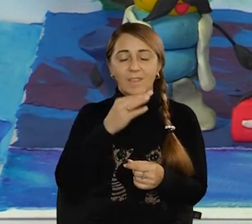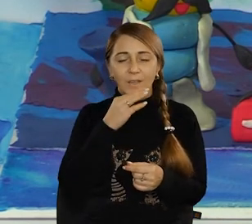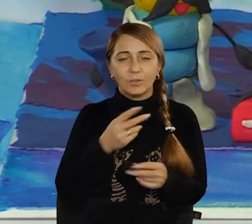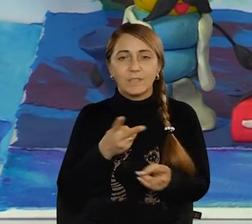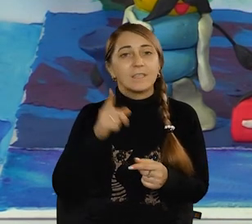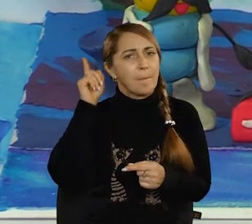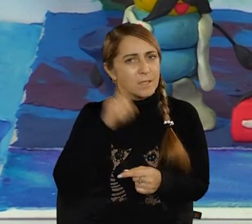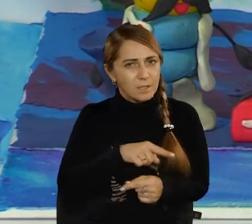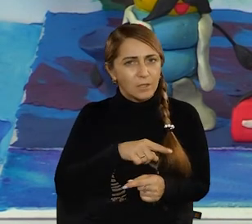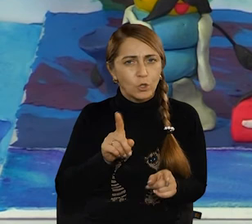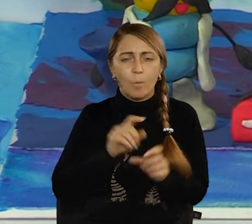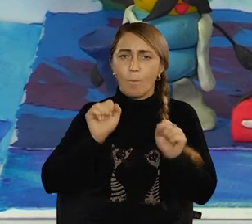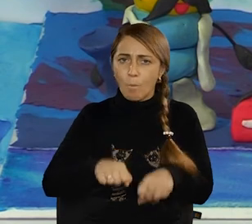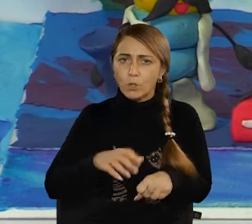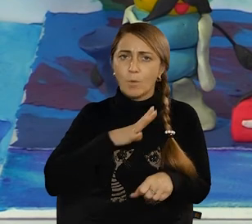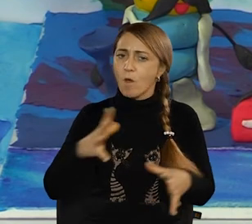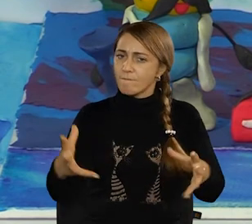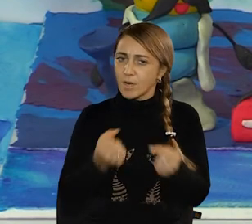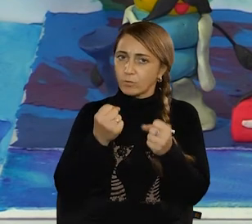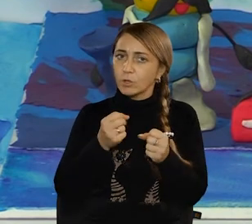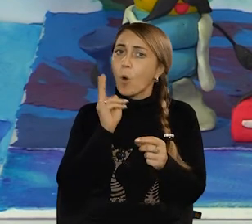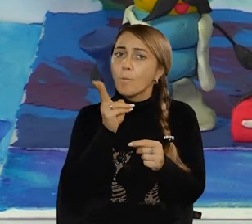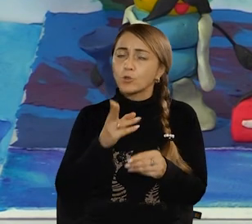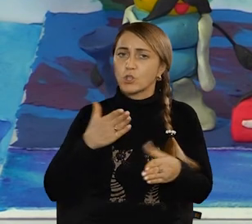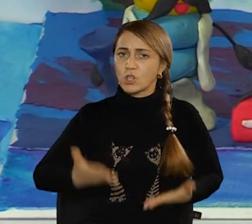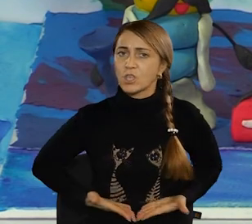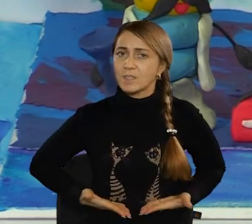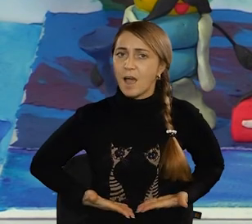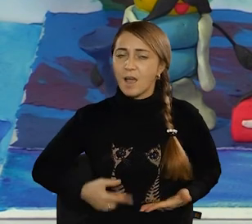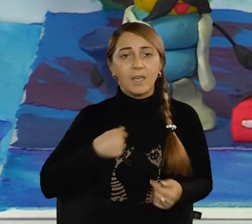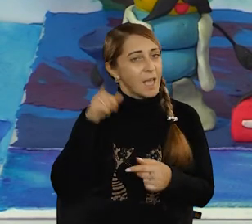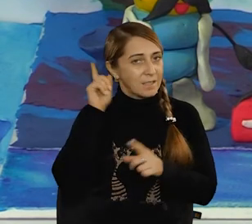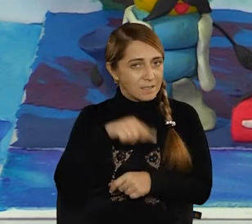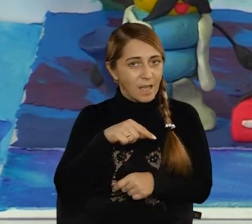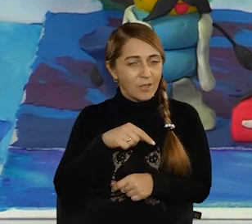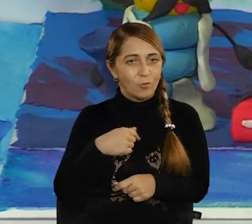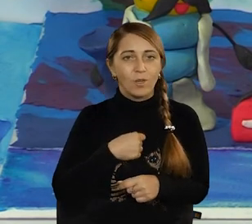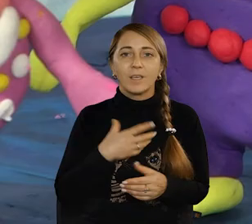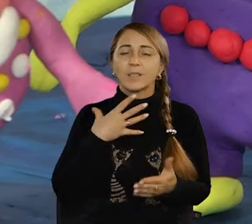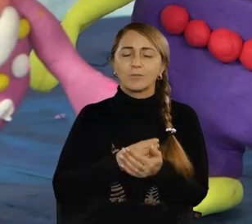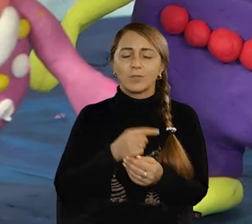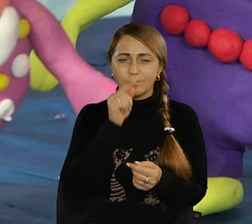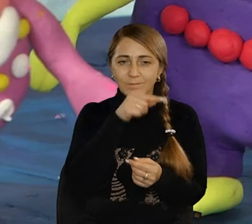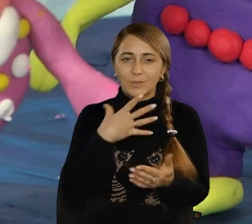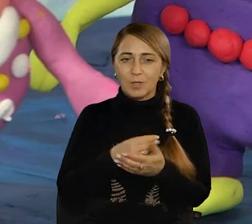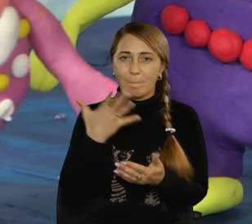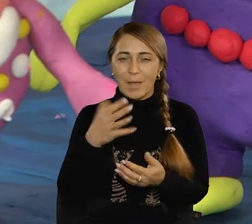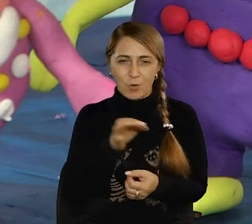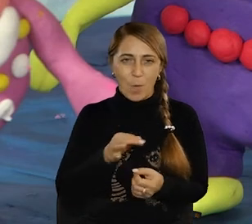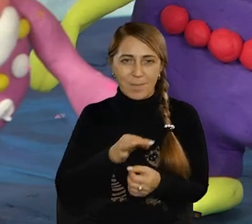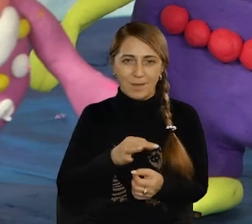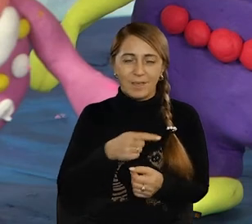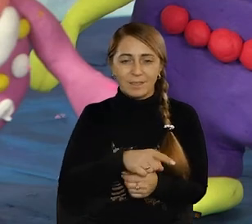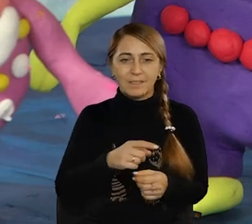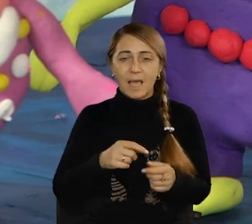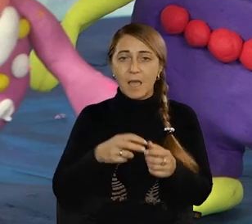треба знати, щоб можна було врятувати комусь життя. А я вже знаю, вставив я свої 5 копійок. Оце